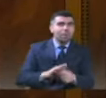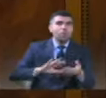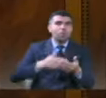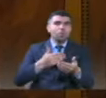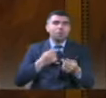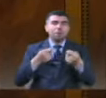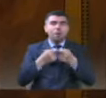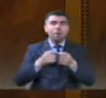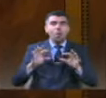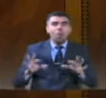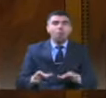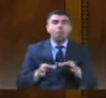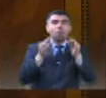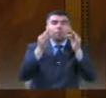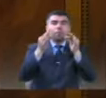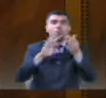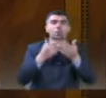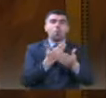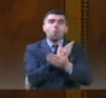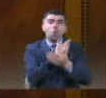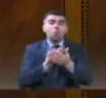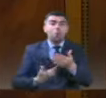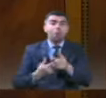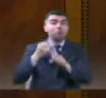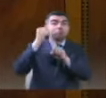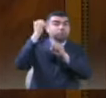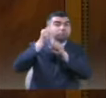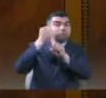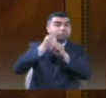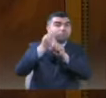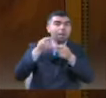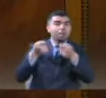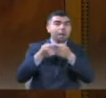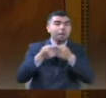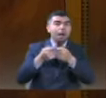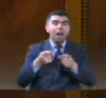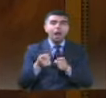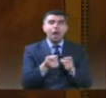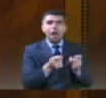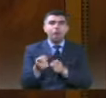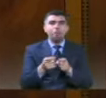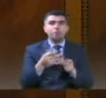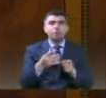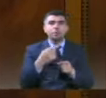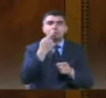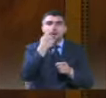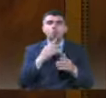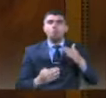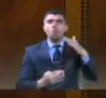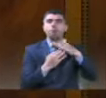بدل جعلها في صلب اهتمامات حكومتكم التي أعلنت حربا على الطبقة الفقيرة